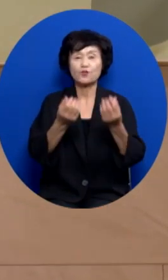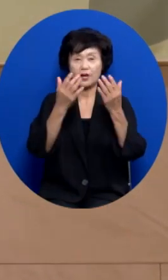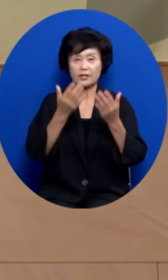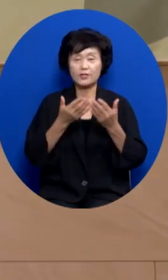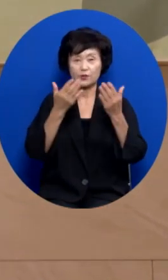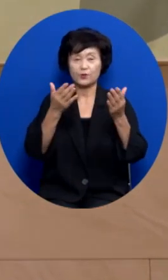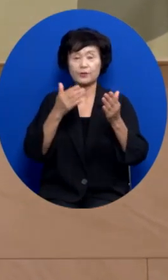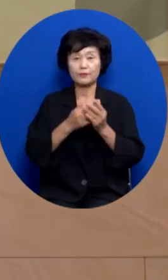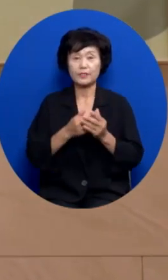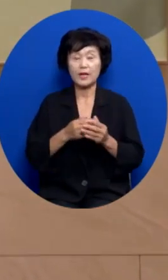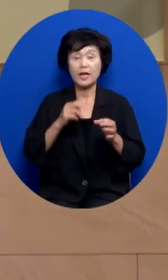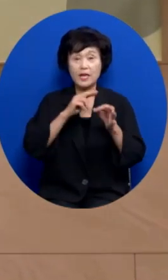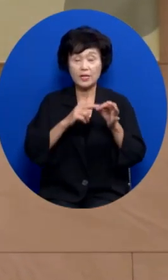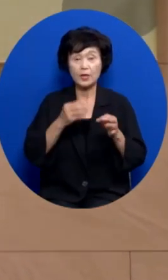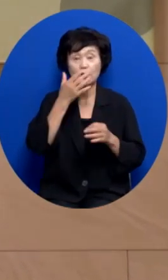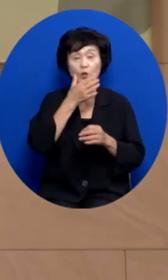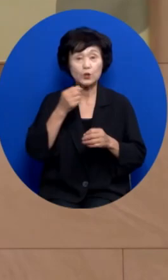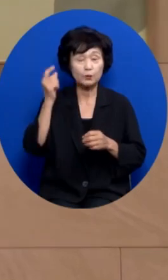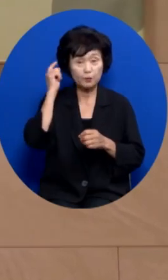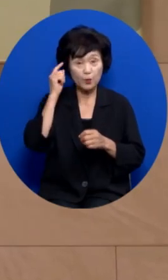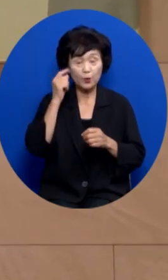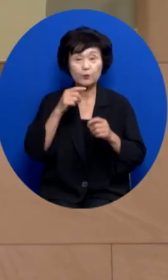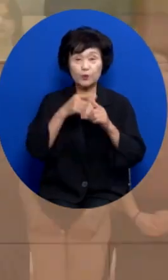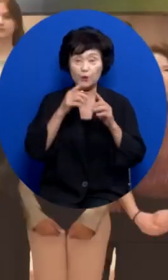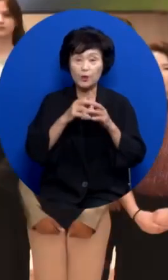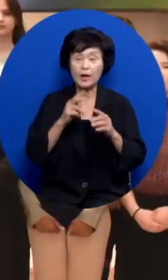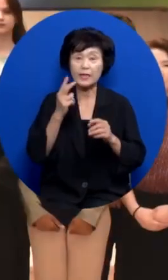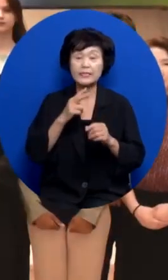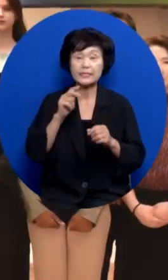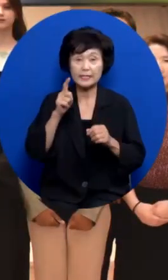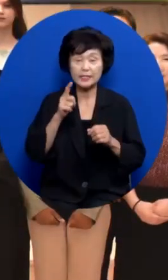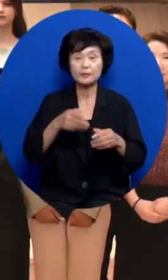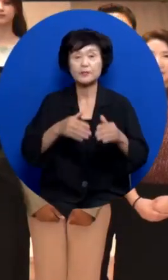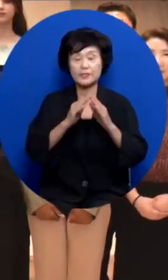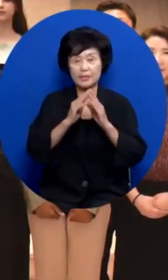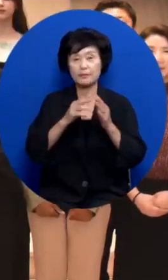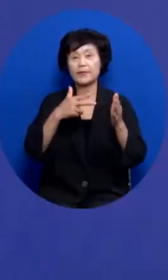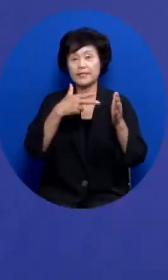위해 여의도 순복음교회가 2022년 설립한 재단입니다.